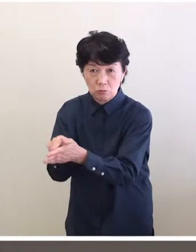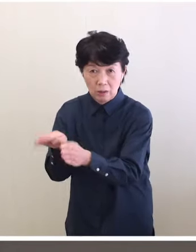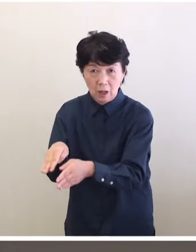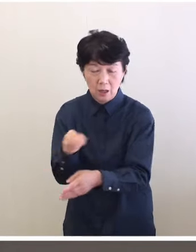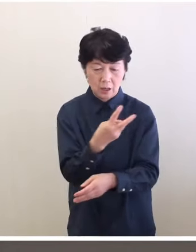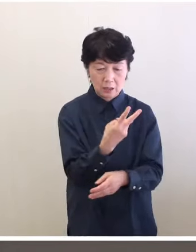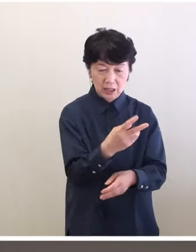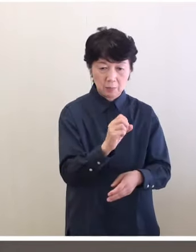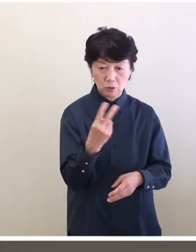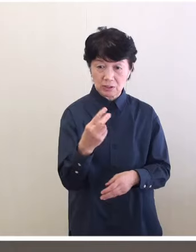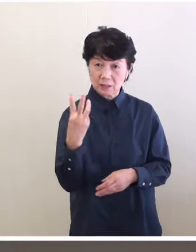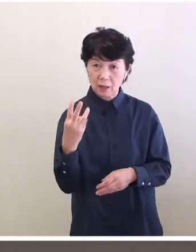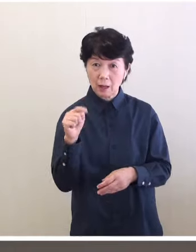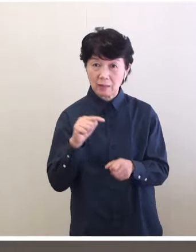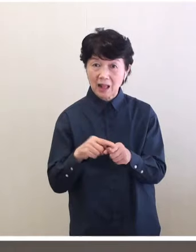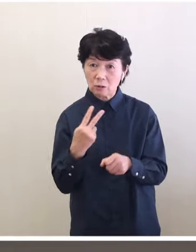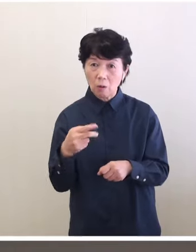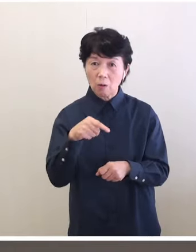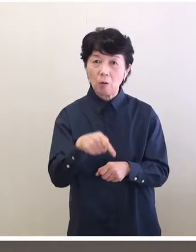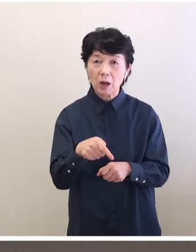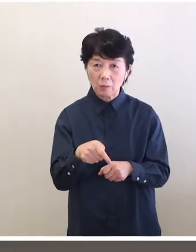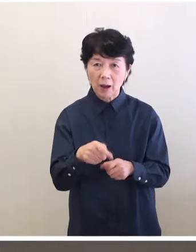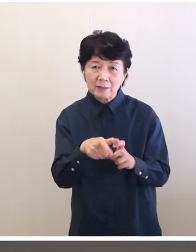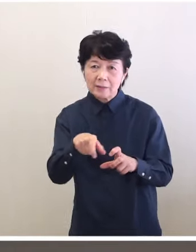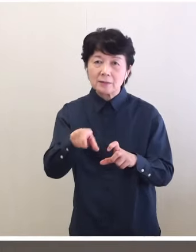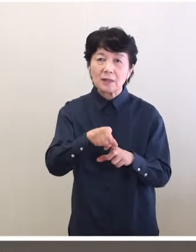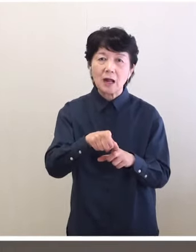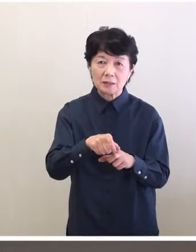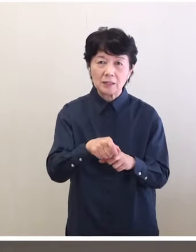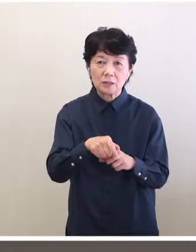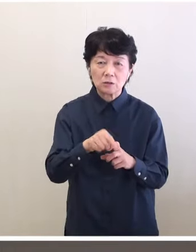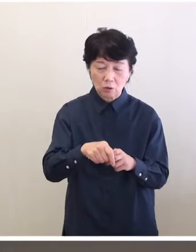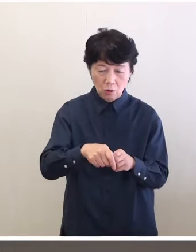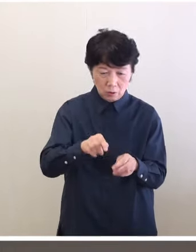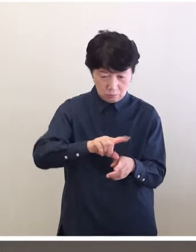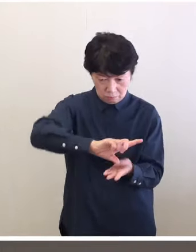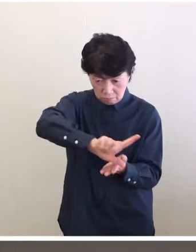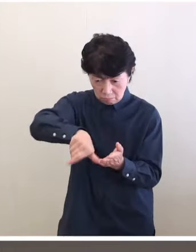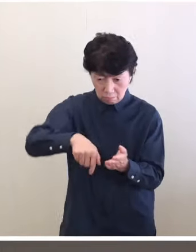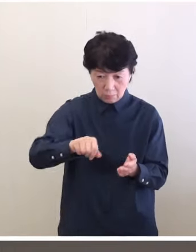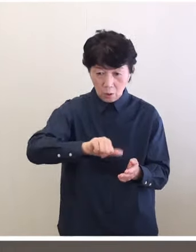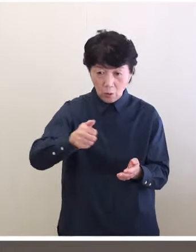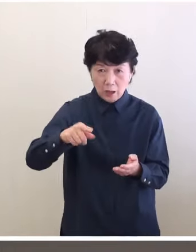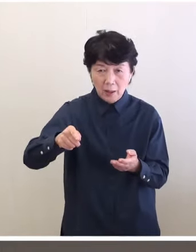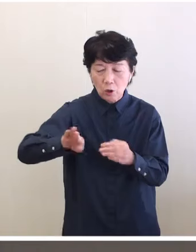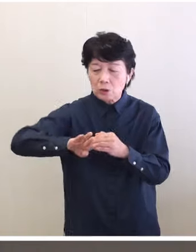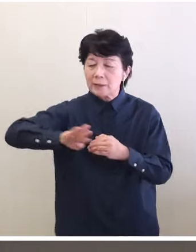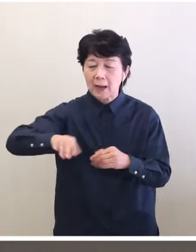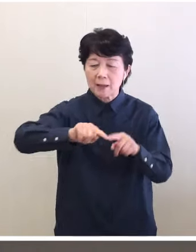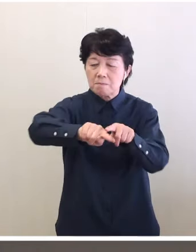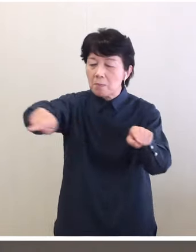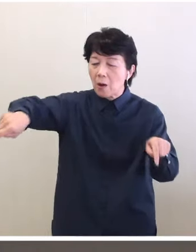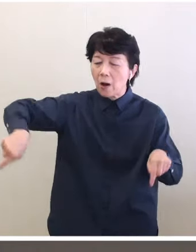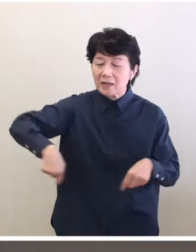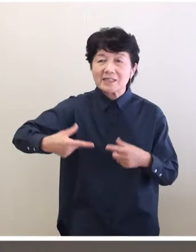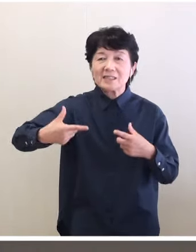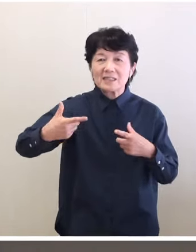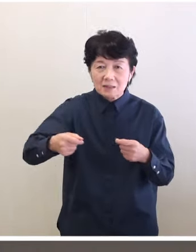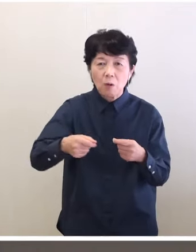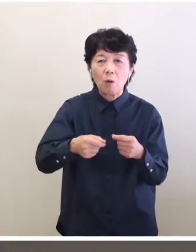2023年度はこれを補完する形で半径500メートルの外の区域にも設置を